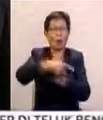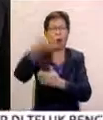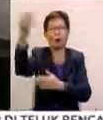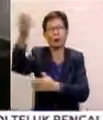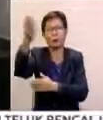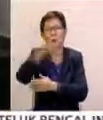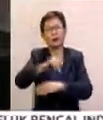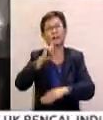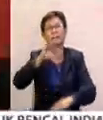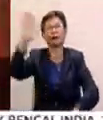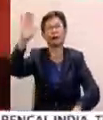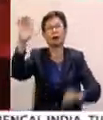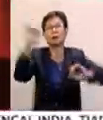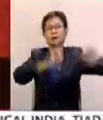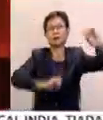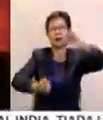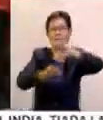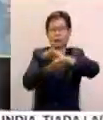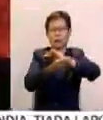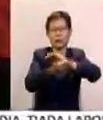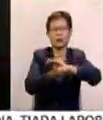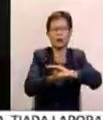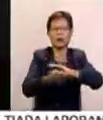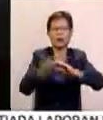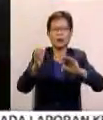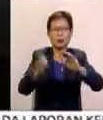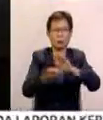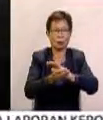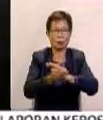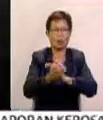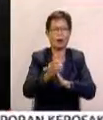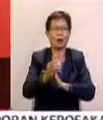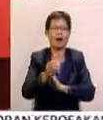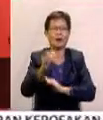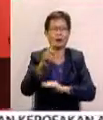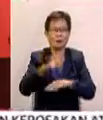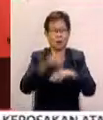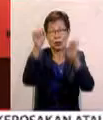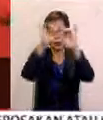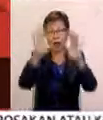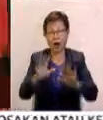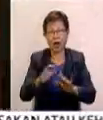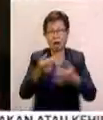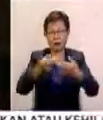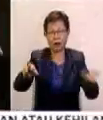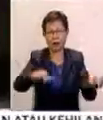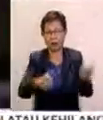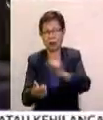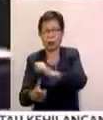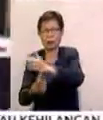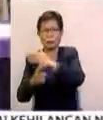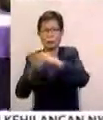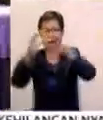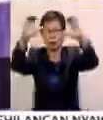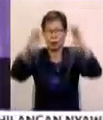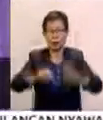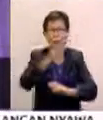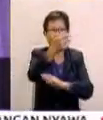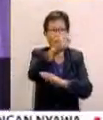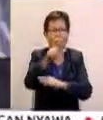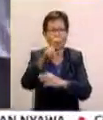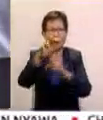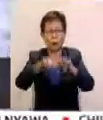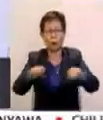dan ikrar bebas rasuah SPRM di pusat sukan UiTM Shah Alam yang dirasmikan Timbalan Naib Chancellor Hal